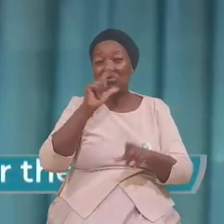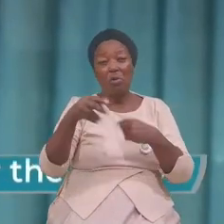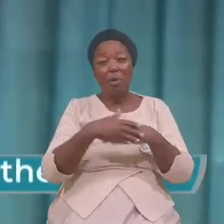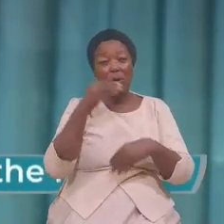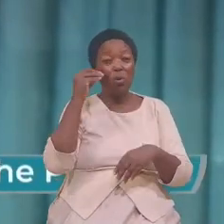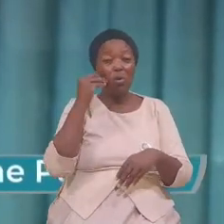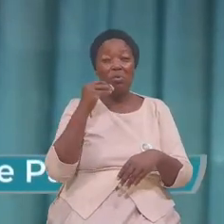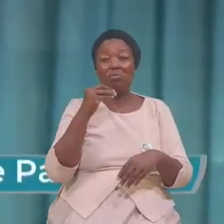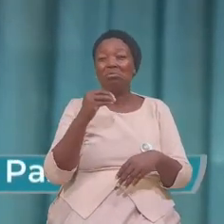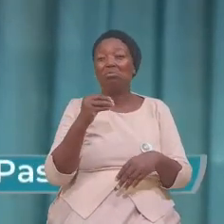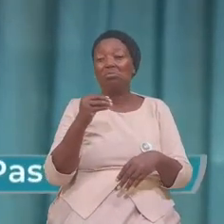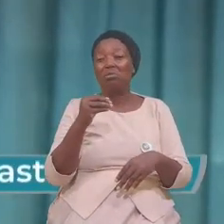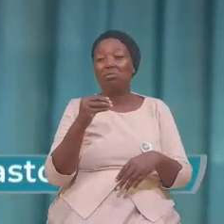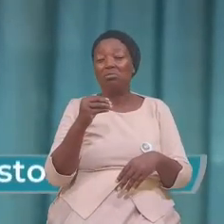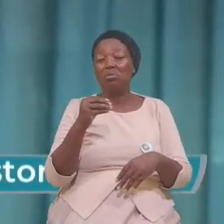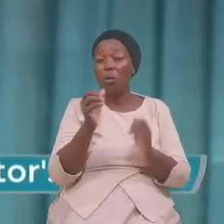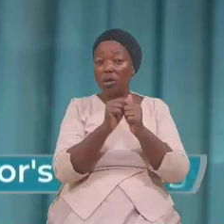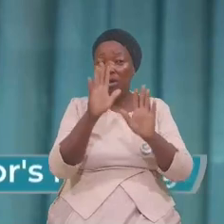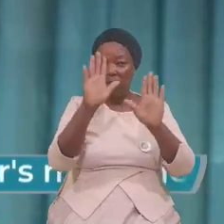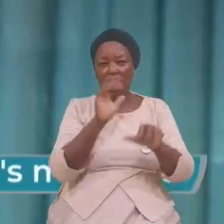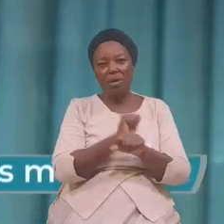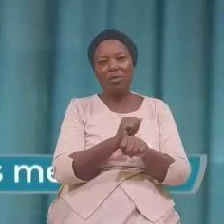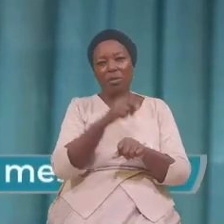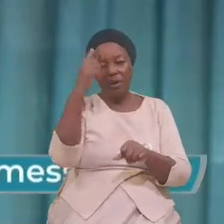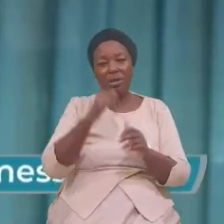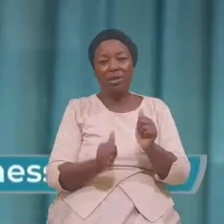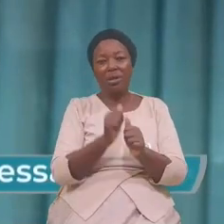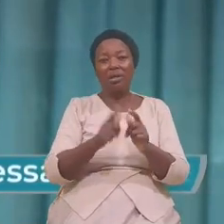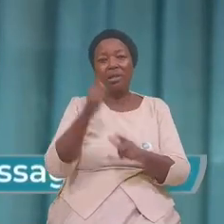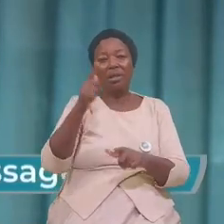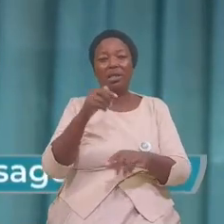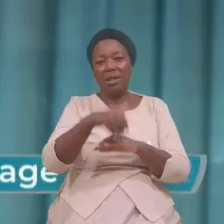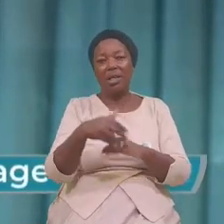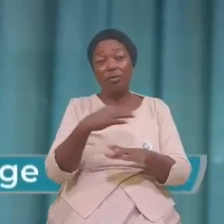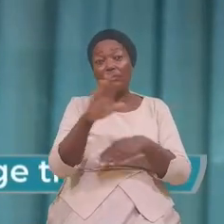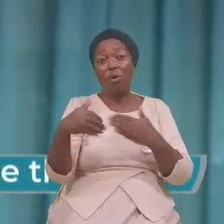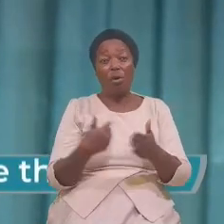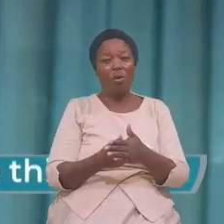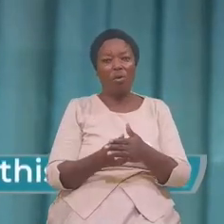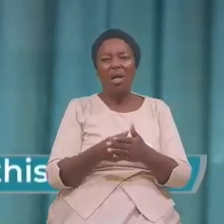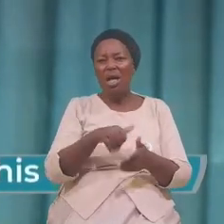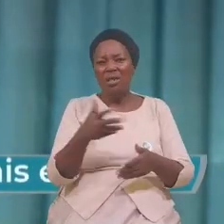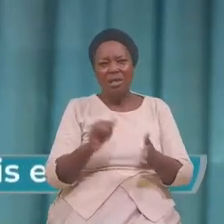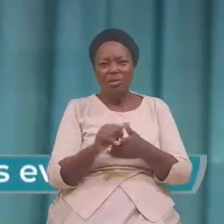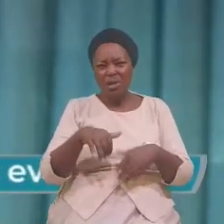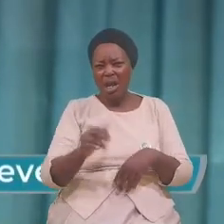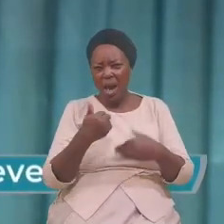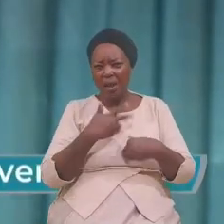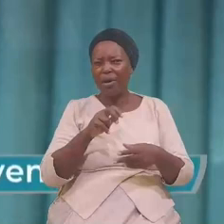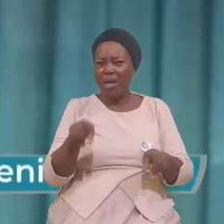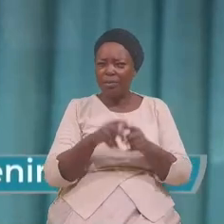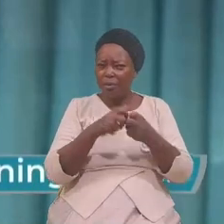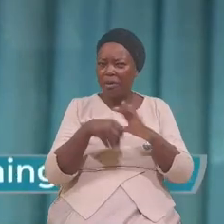c'est la plus grande nuit de tous, de toutes. Tout ce qui reste à faire, Dieu est sur le point de le faire pour vous.